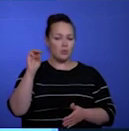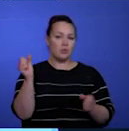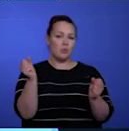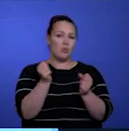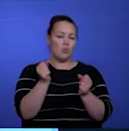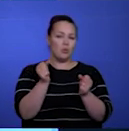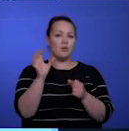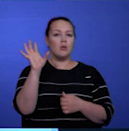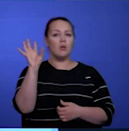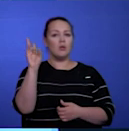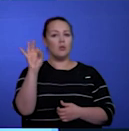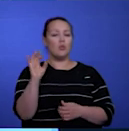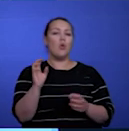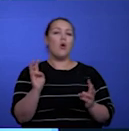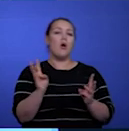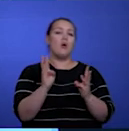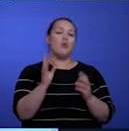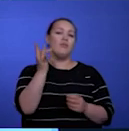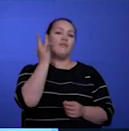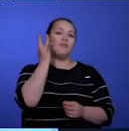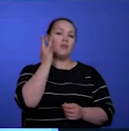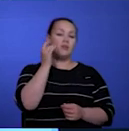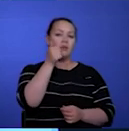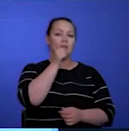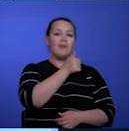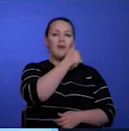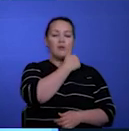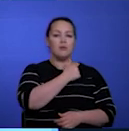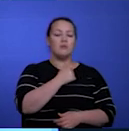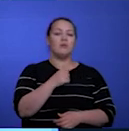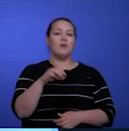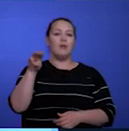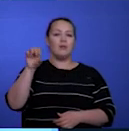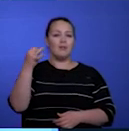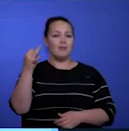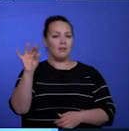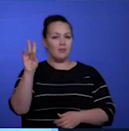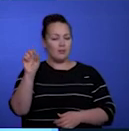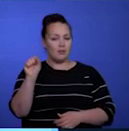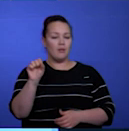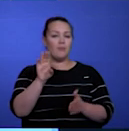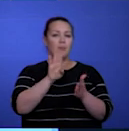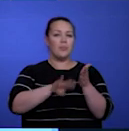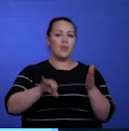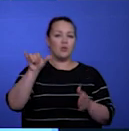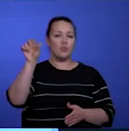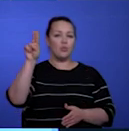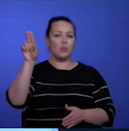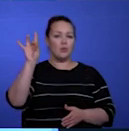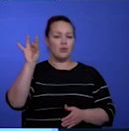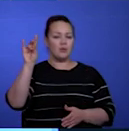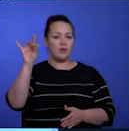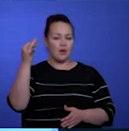огонь всегда таил таил проверочное слово тайна безударный гласный а но